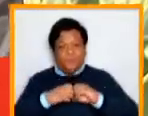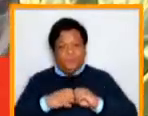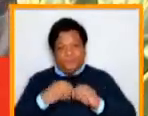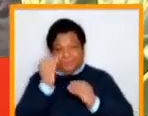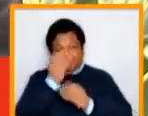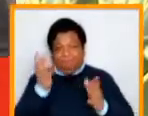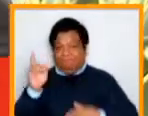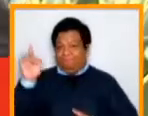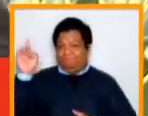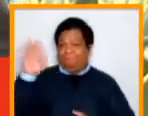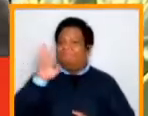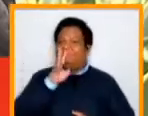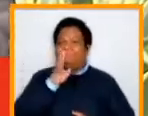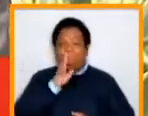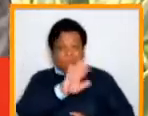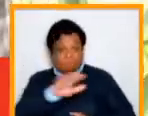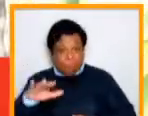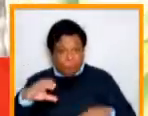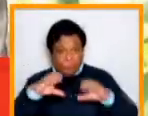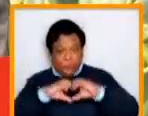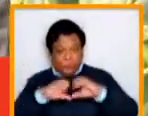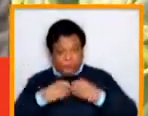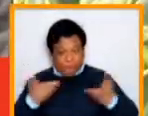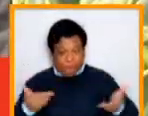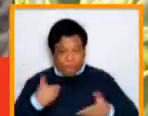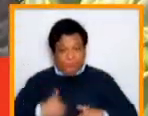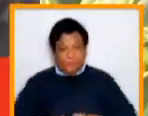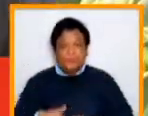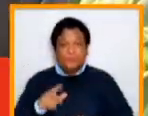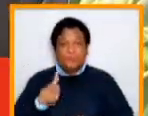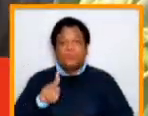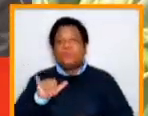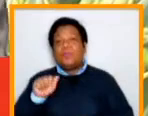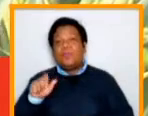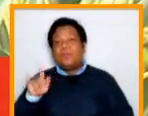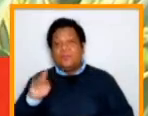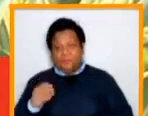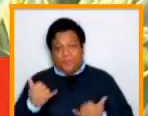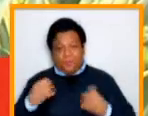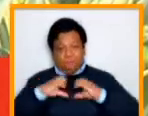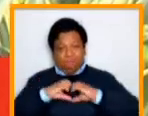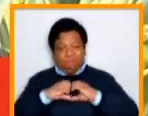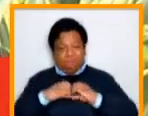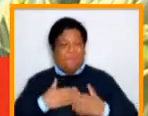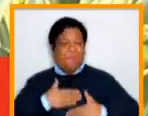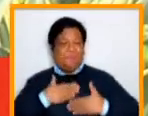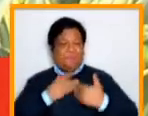Kapuso, ito po si Kuya Kim, Kapuso na ngayon. Kinagagala ko kayong makilala at sana